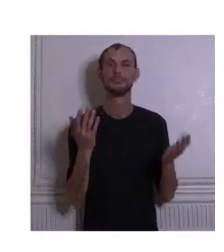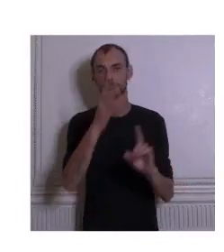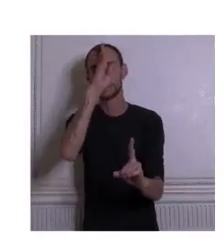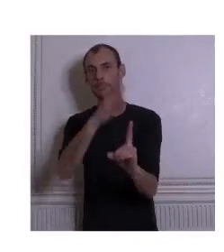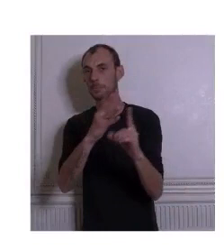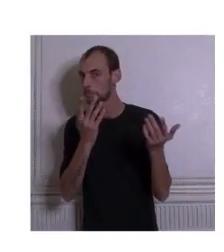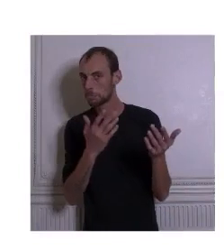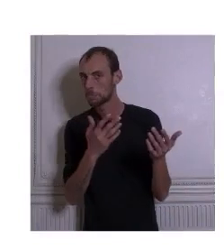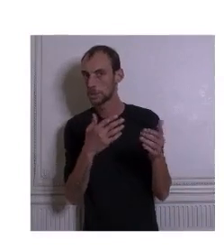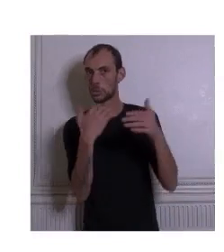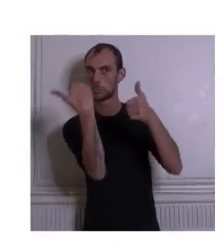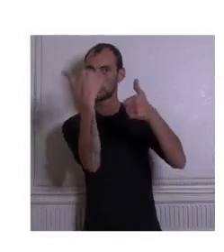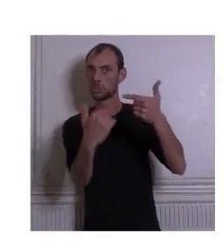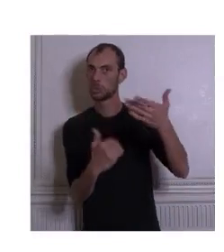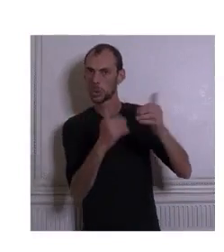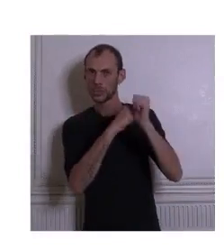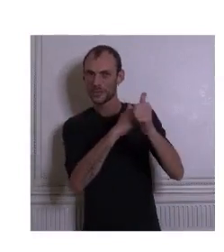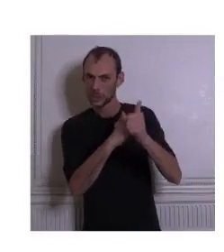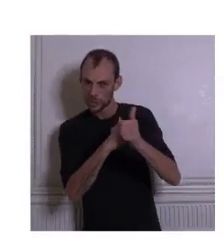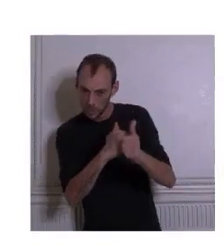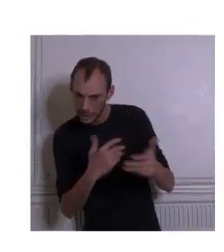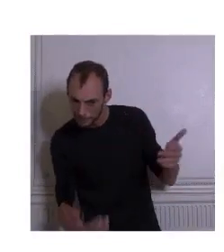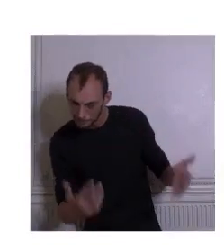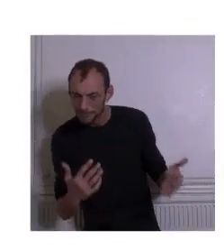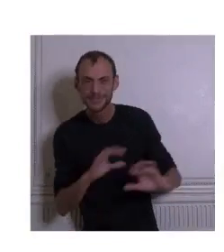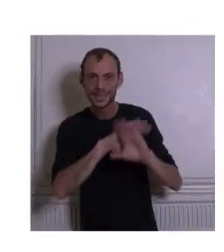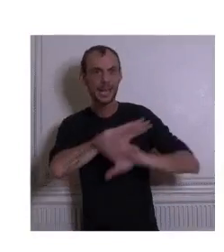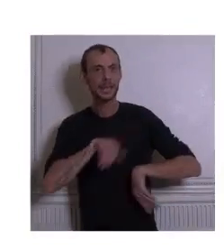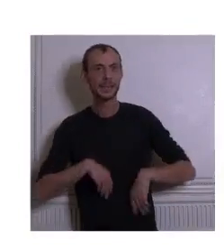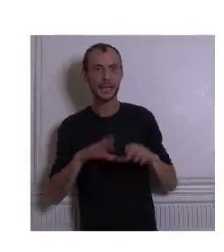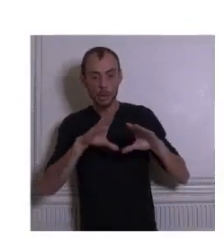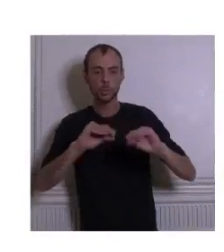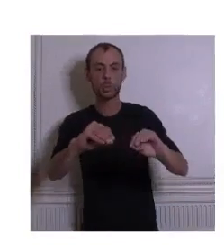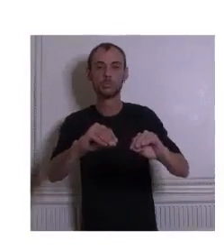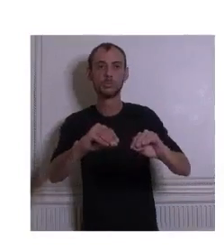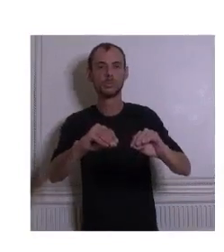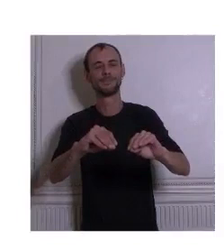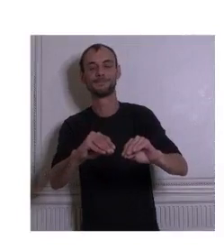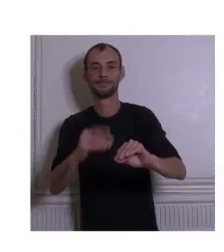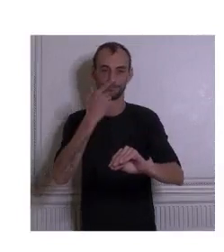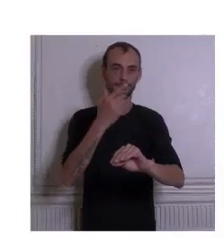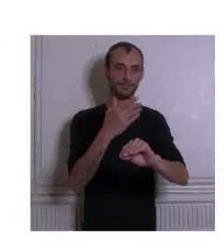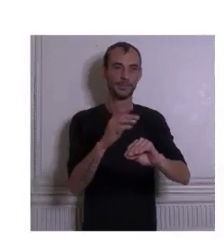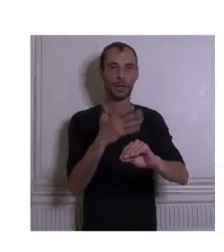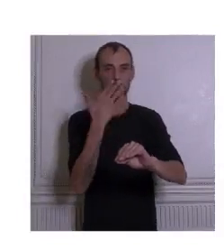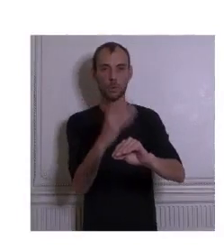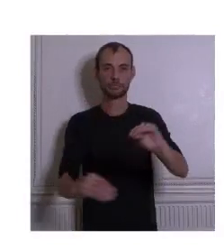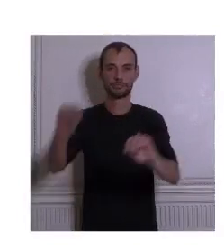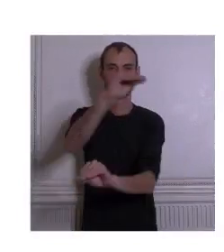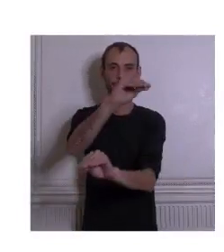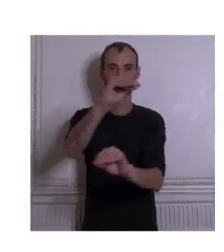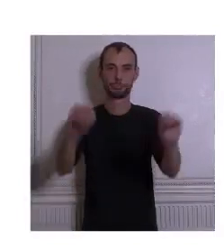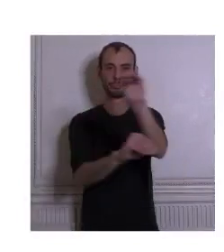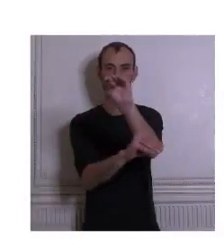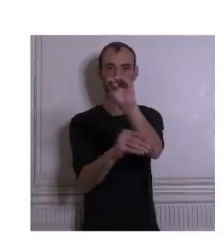remercie. Délibération numéro 21, recrutement d'un assistant ou assistante RH au